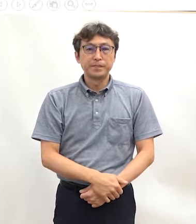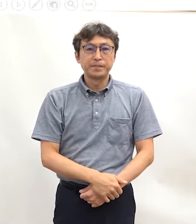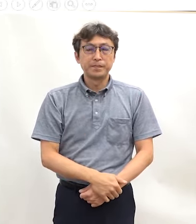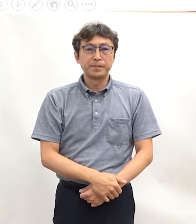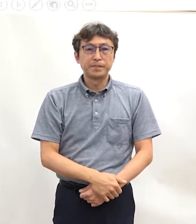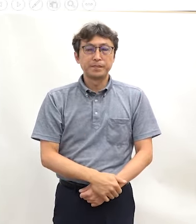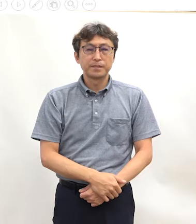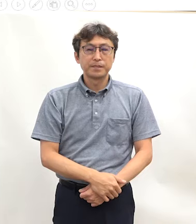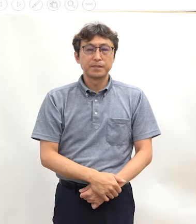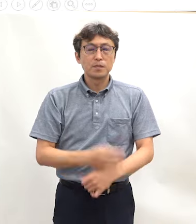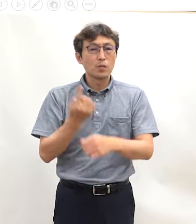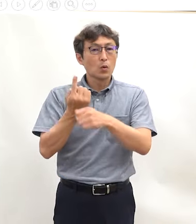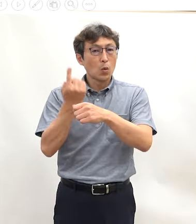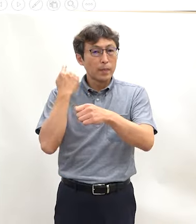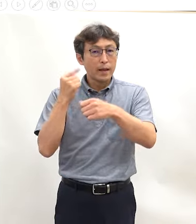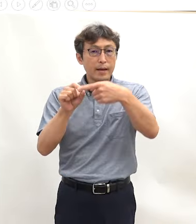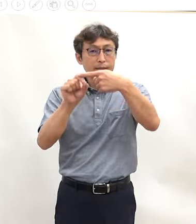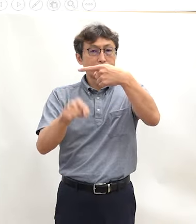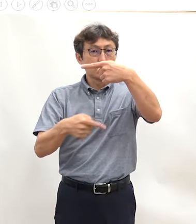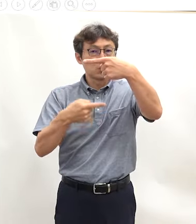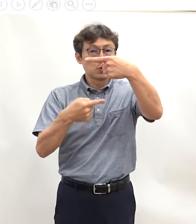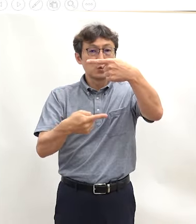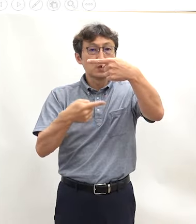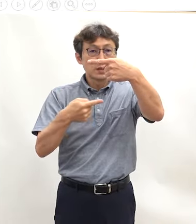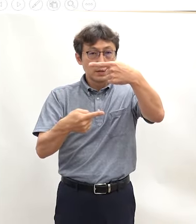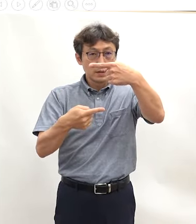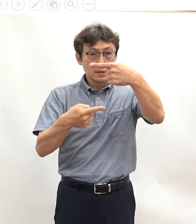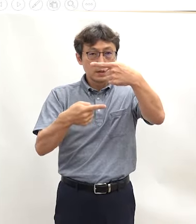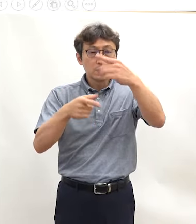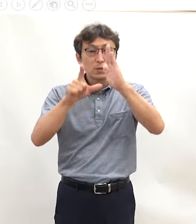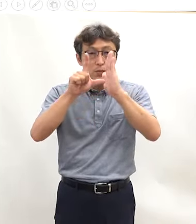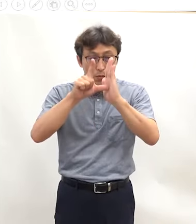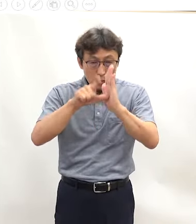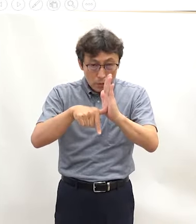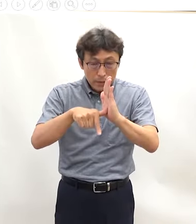これは昨年1月1日、古いですけども、そこにおける、